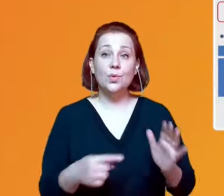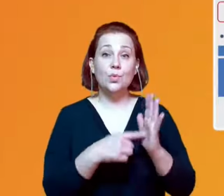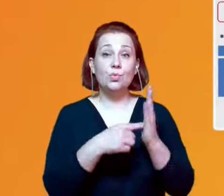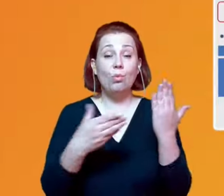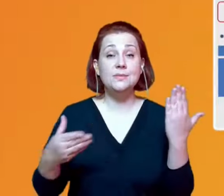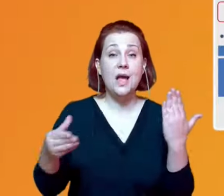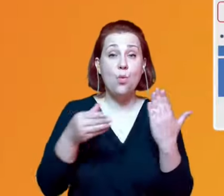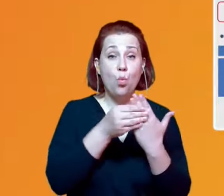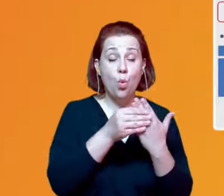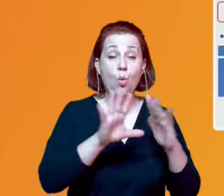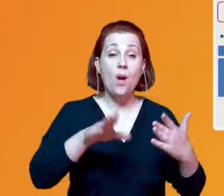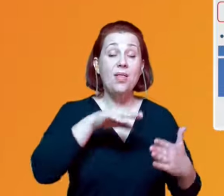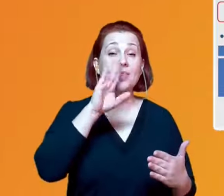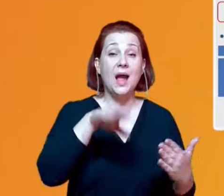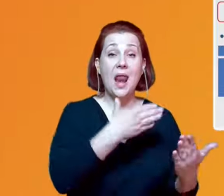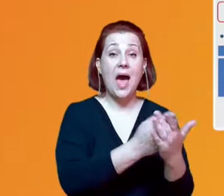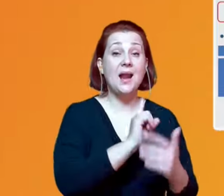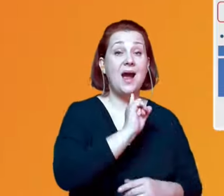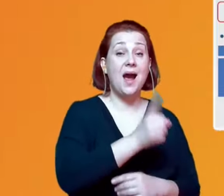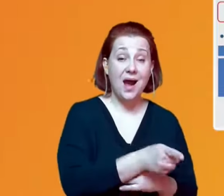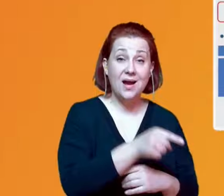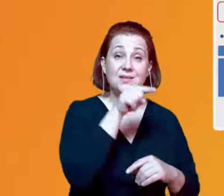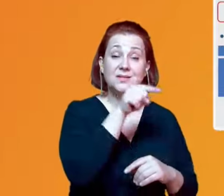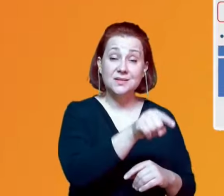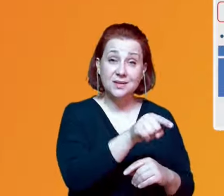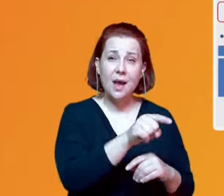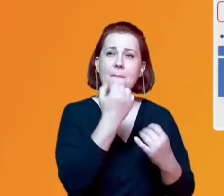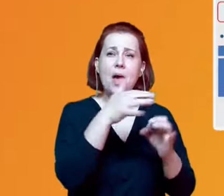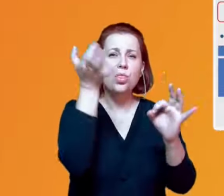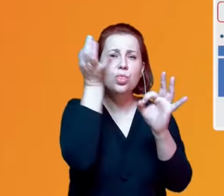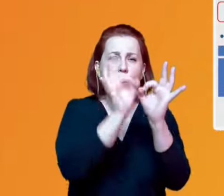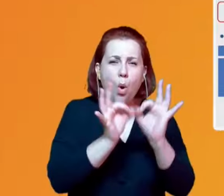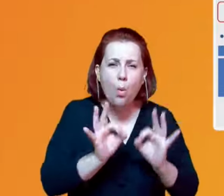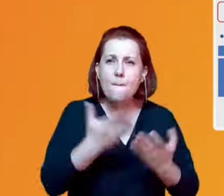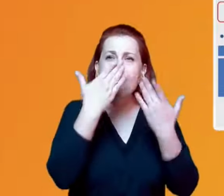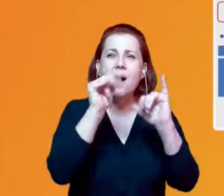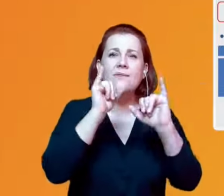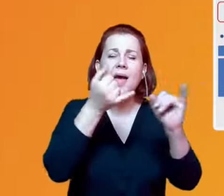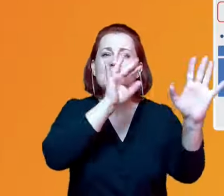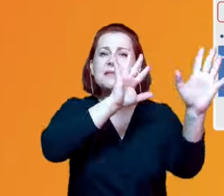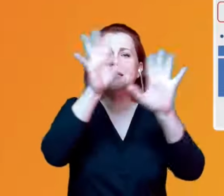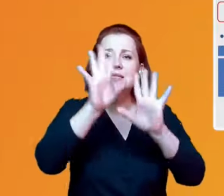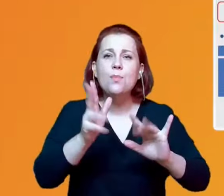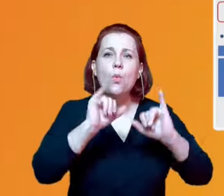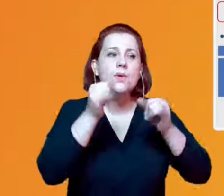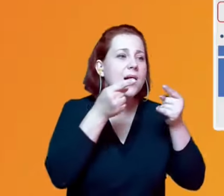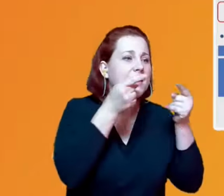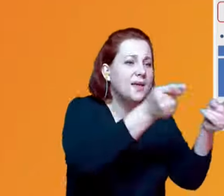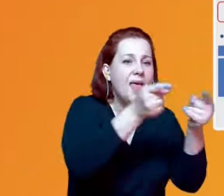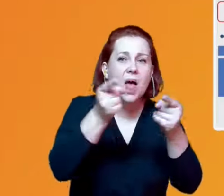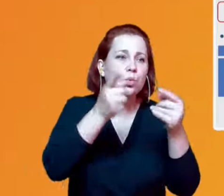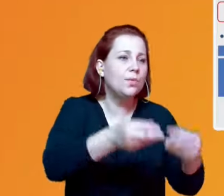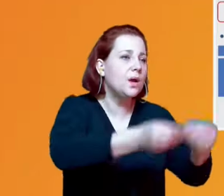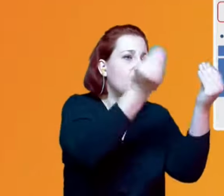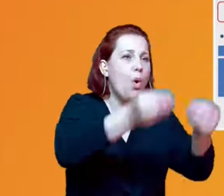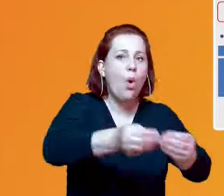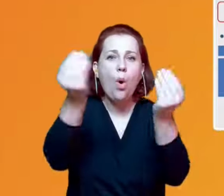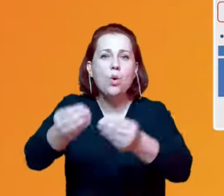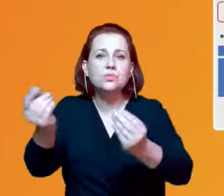do deklaracji precyzuje, w jaki sposób, w jakich kierunkach rozwoju